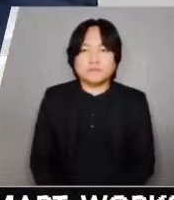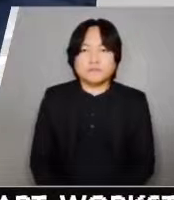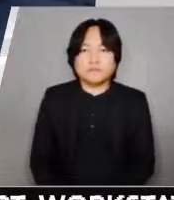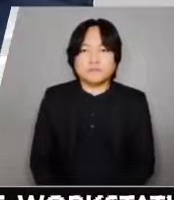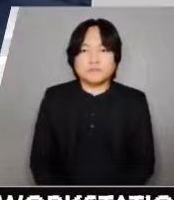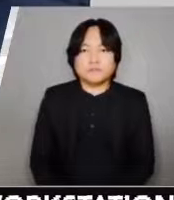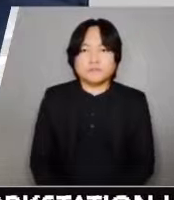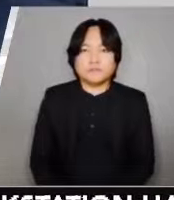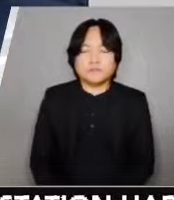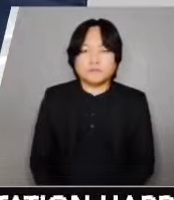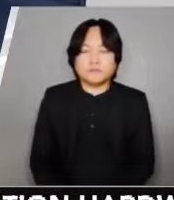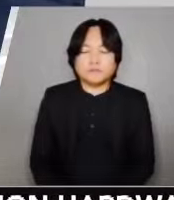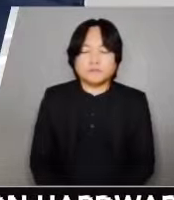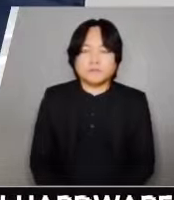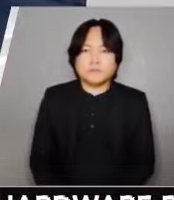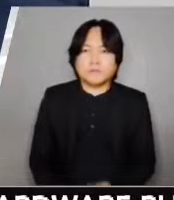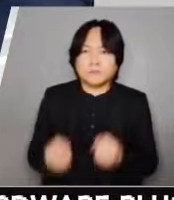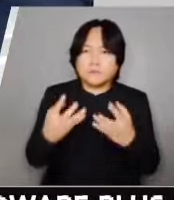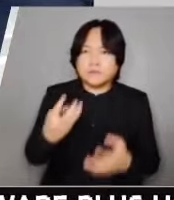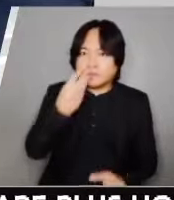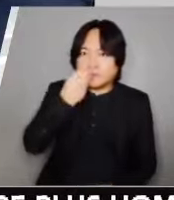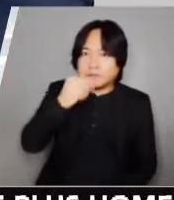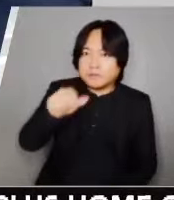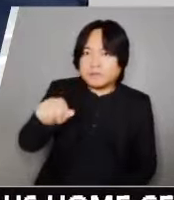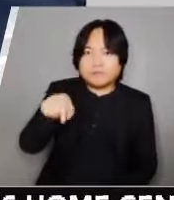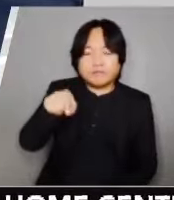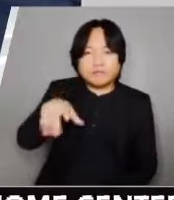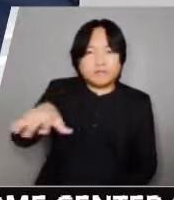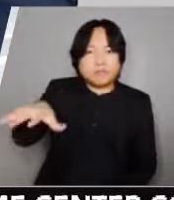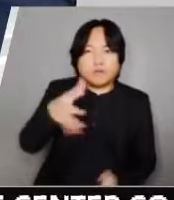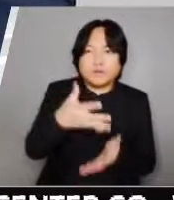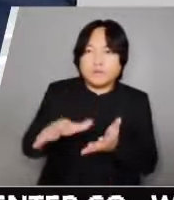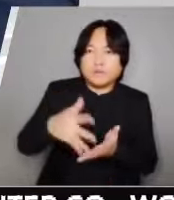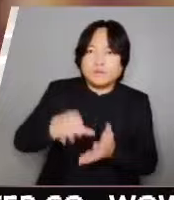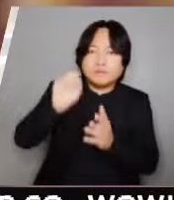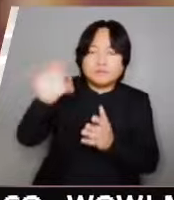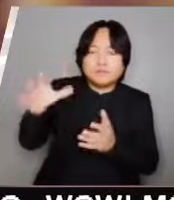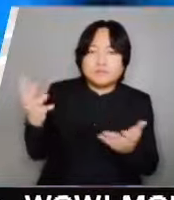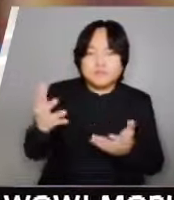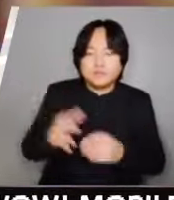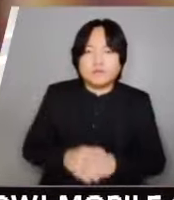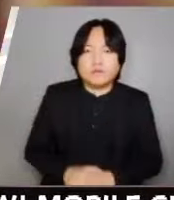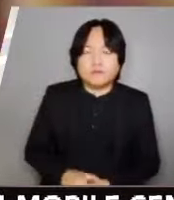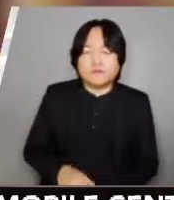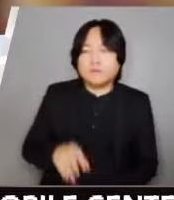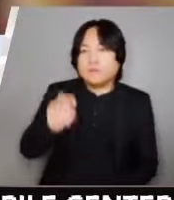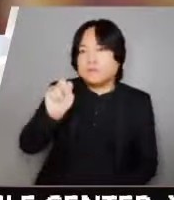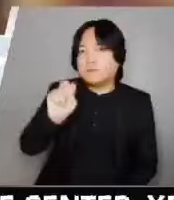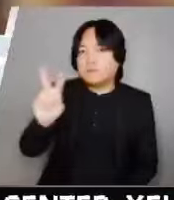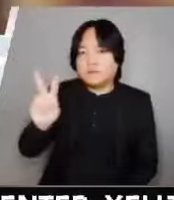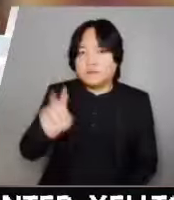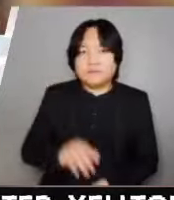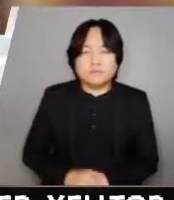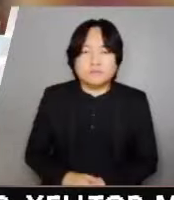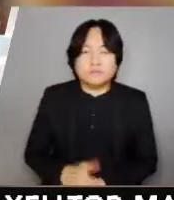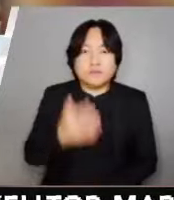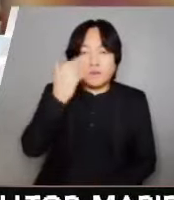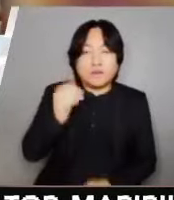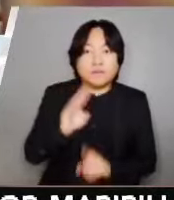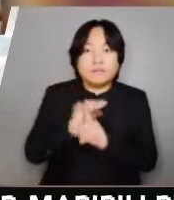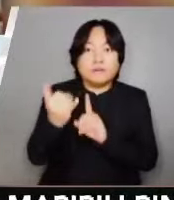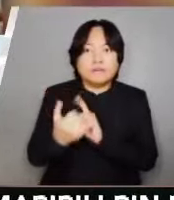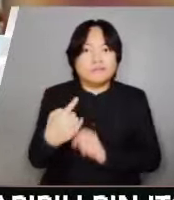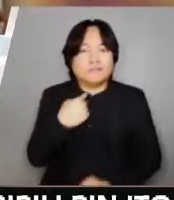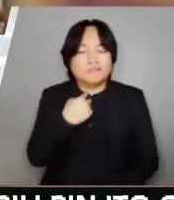Kilo-kilong kamatis naman ang itinapon na lang sa Bayombong, Nueva Vizcaya. Wala rin kasing mahanap na buyer ang mga taga-barangay Masok dahil apektado